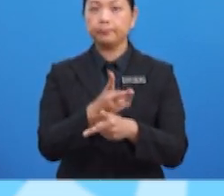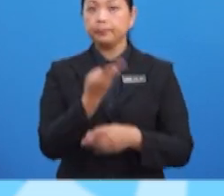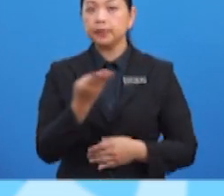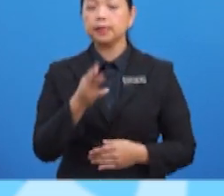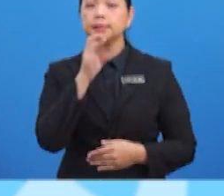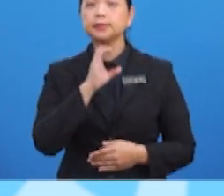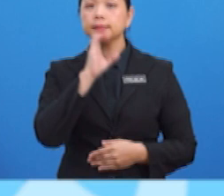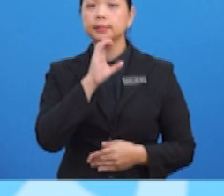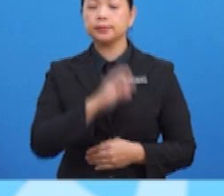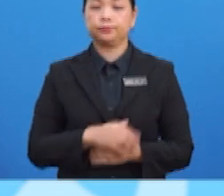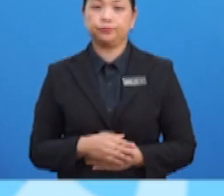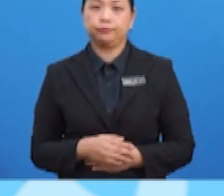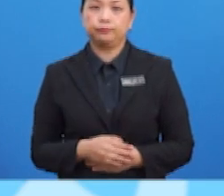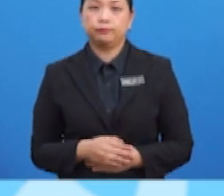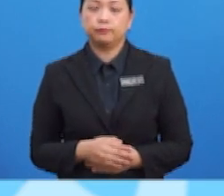sistem.